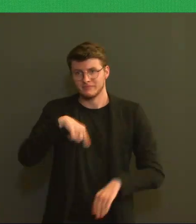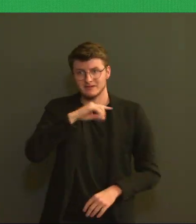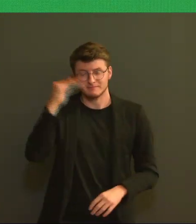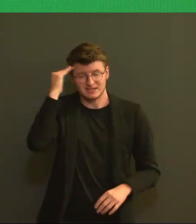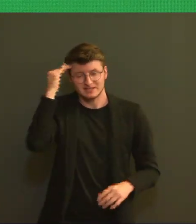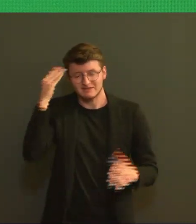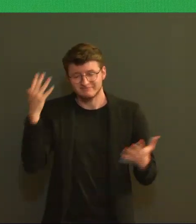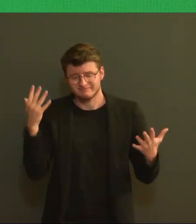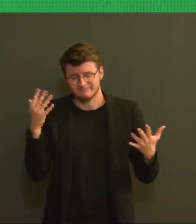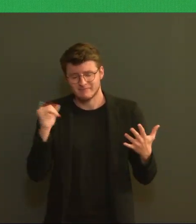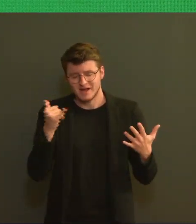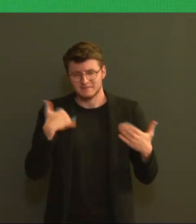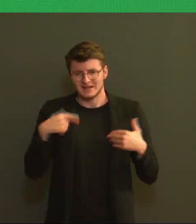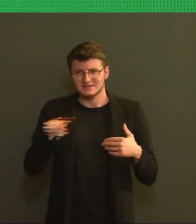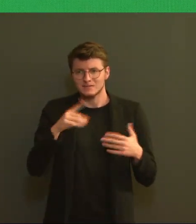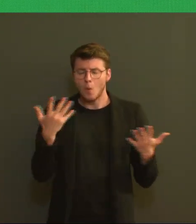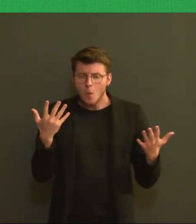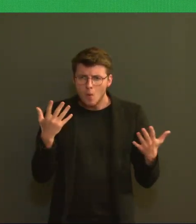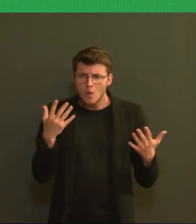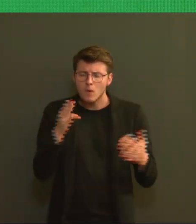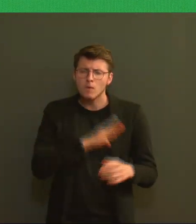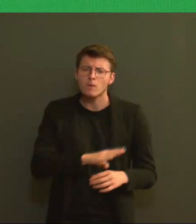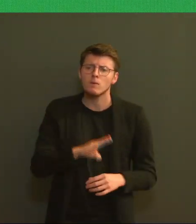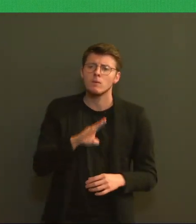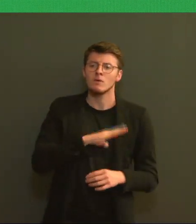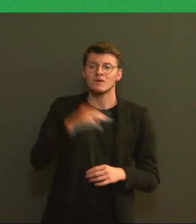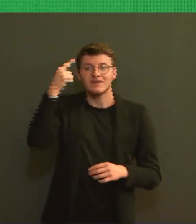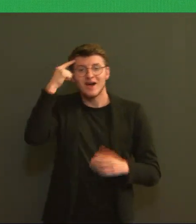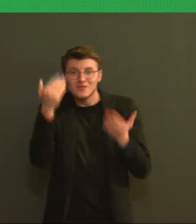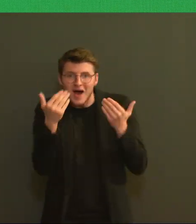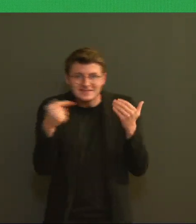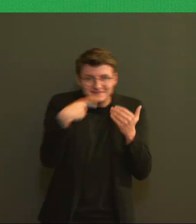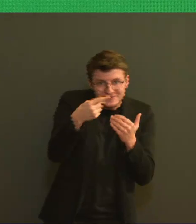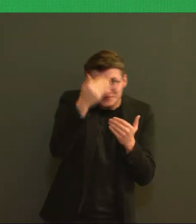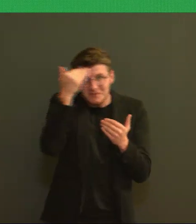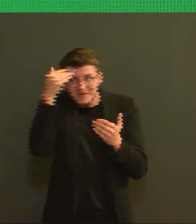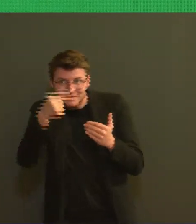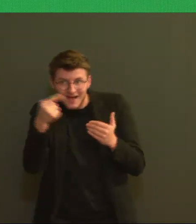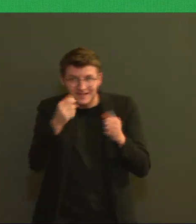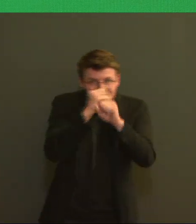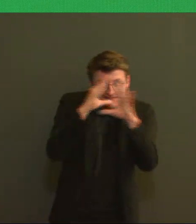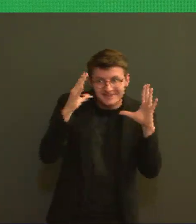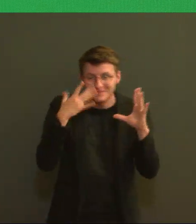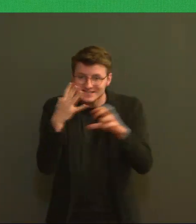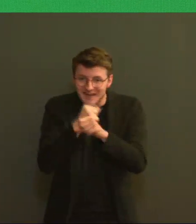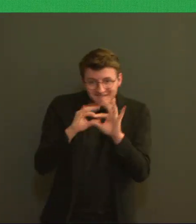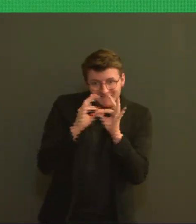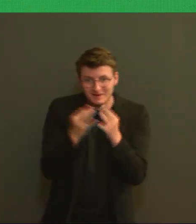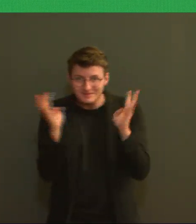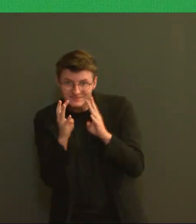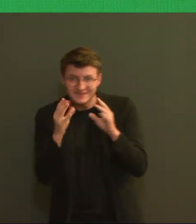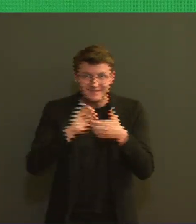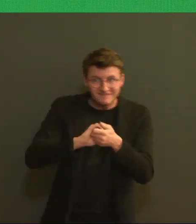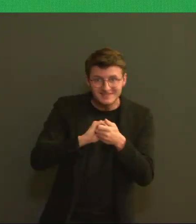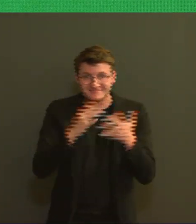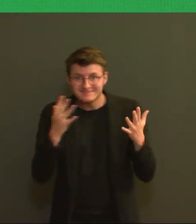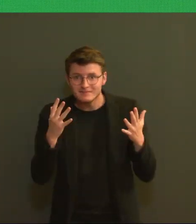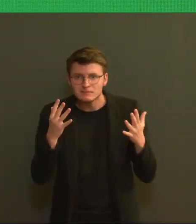voor veel mensen die maanden hebben uitgekeken naar een leuk samen zijn met familie en vrienden. Een